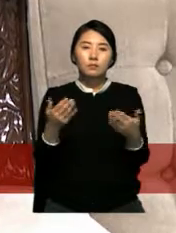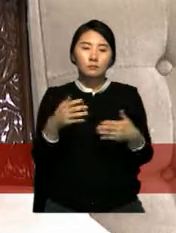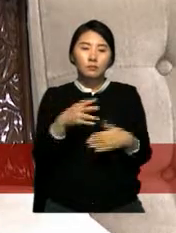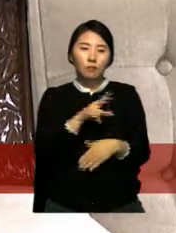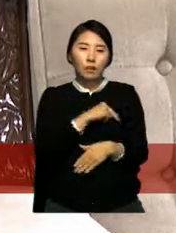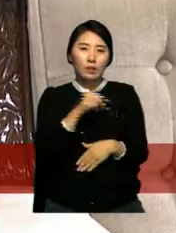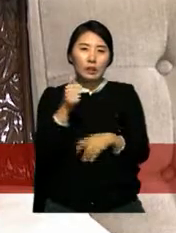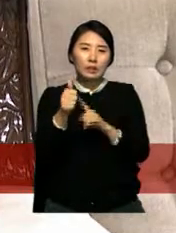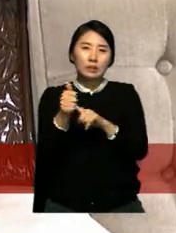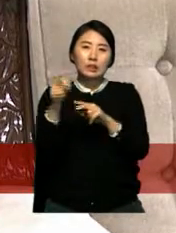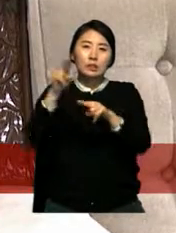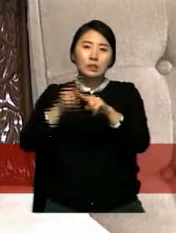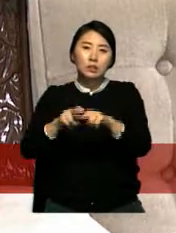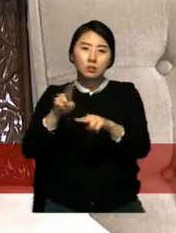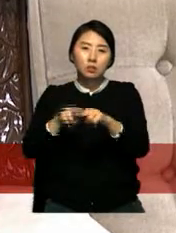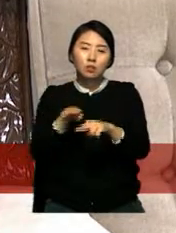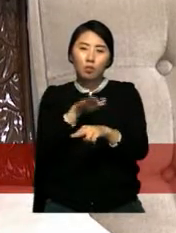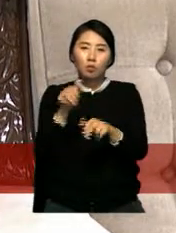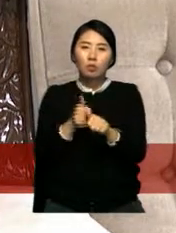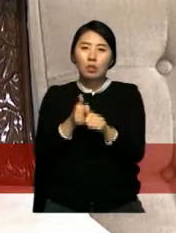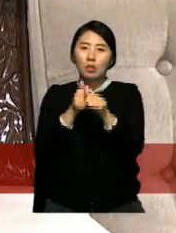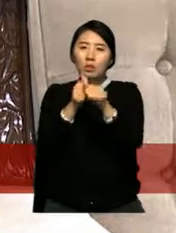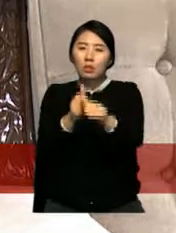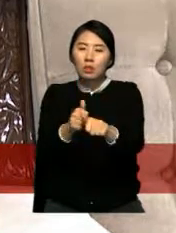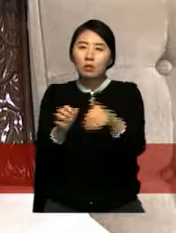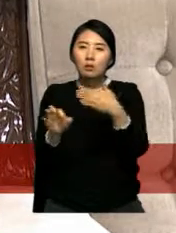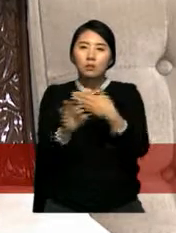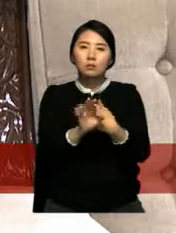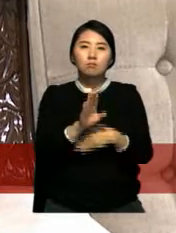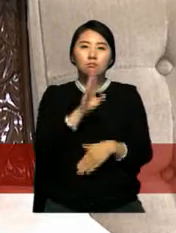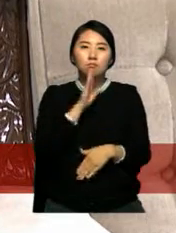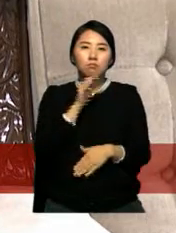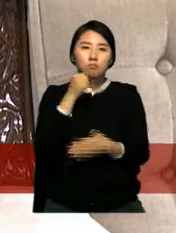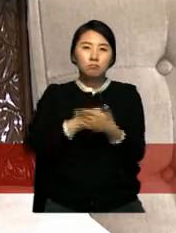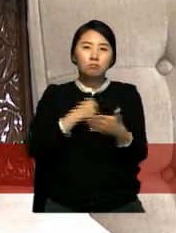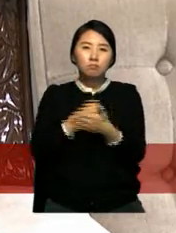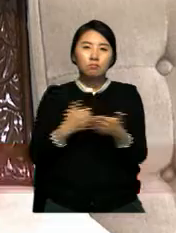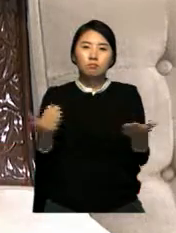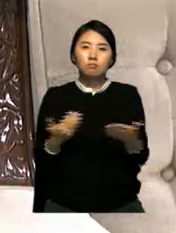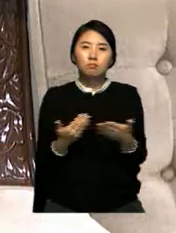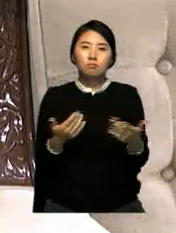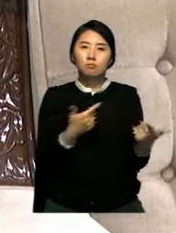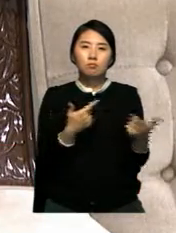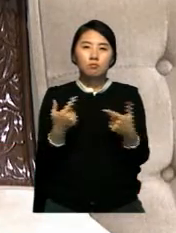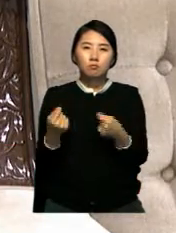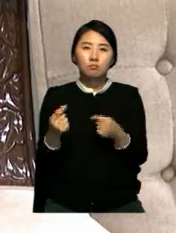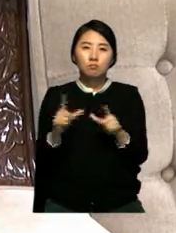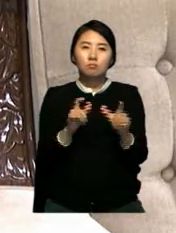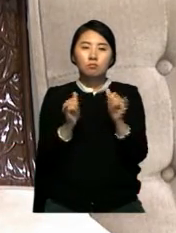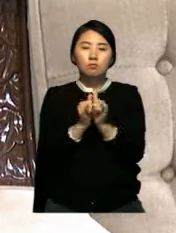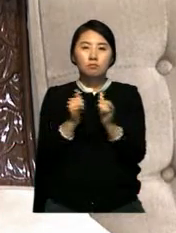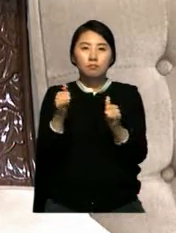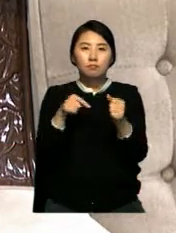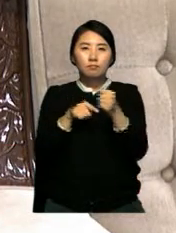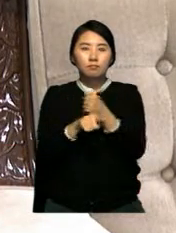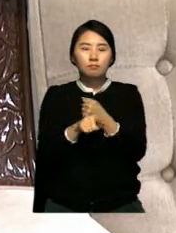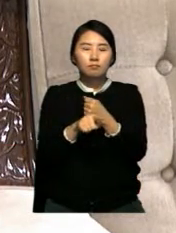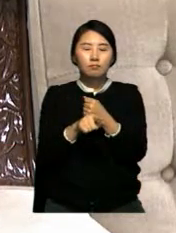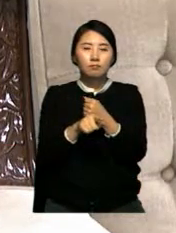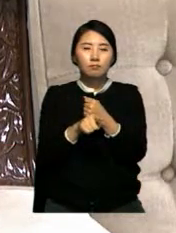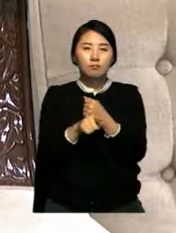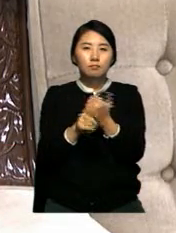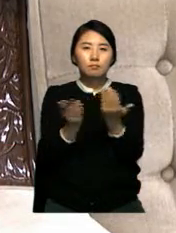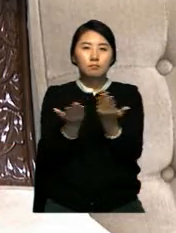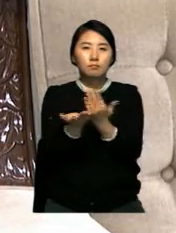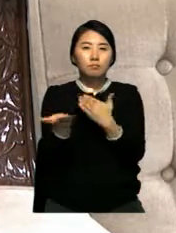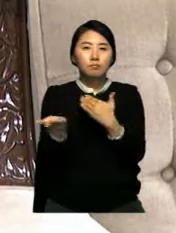요구한다고 해서 저희들이 따라 준다면 정말 참 안타까운 이루겠습니다 만 시민들의 뜻을 저버리는 그런